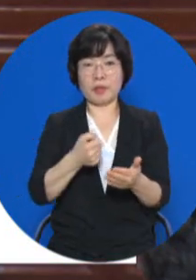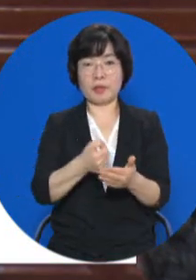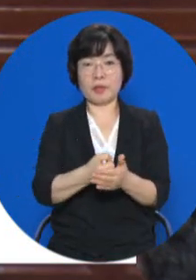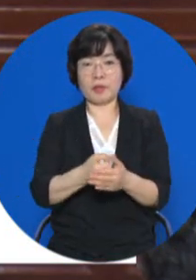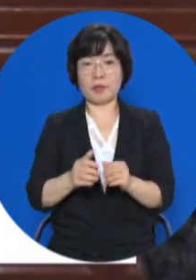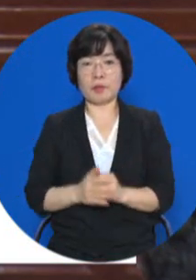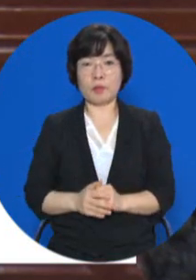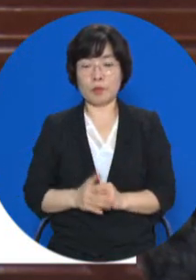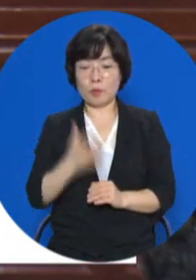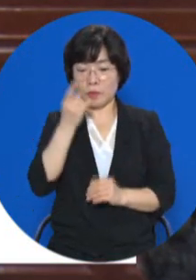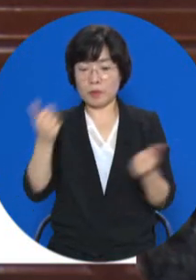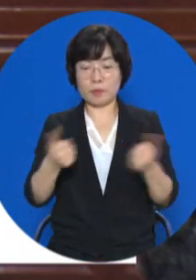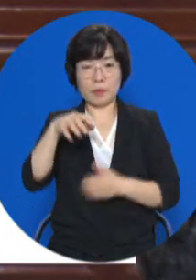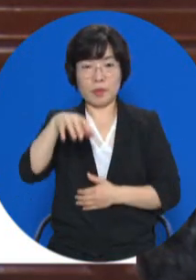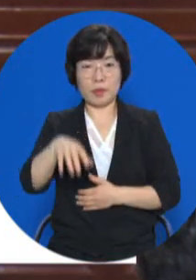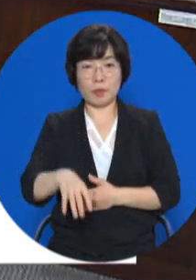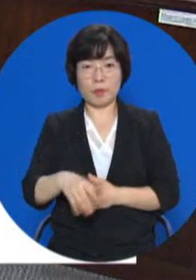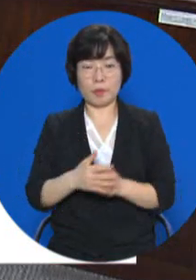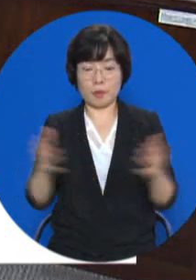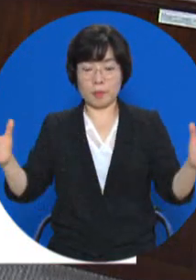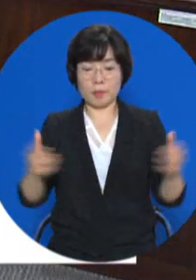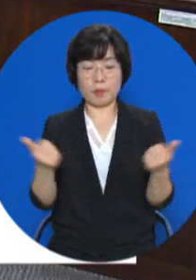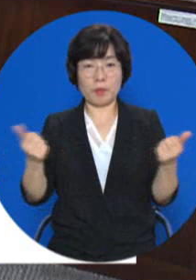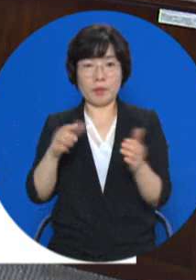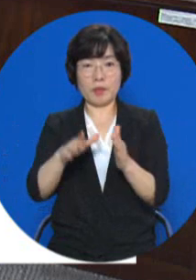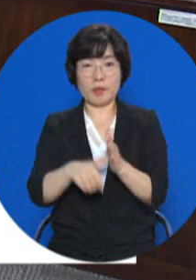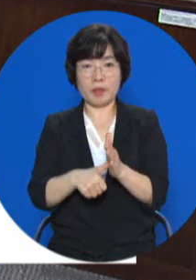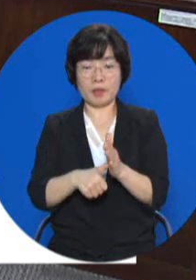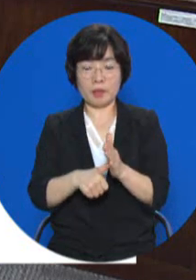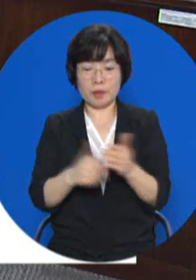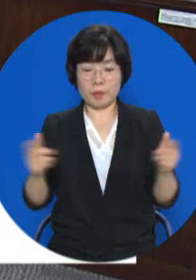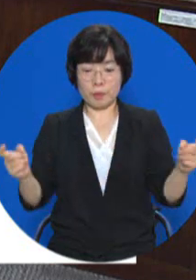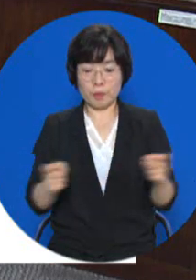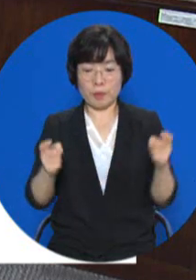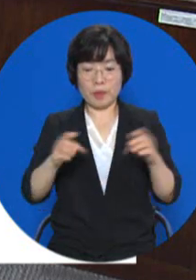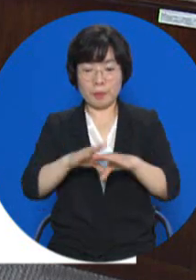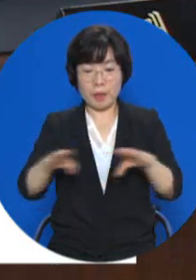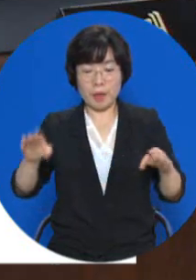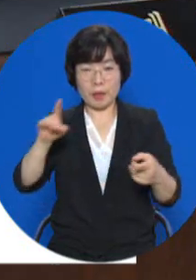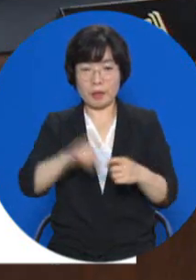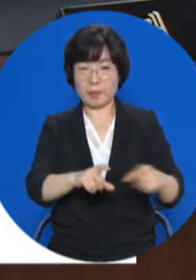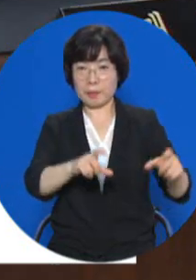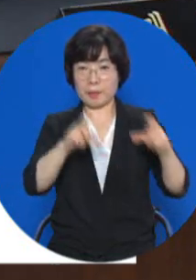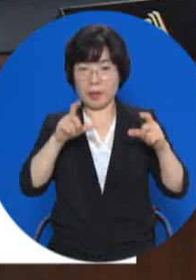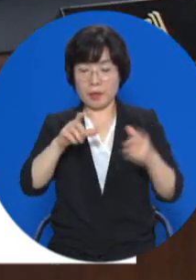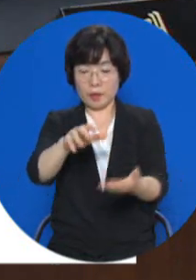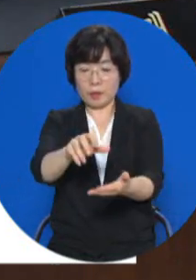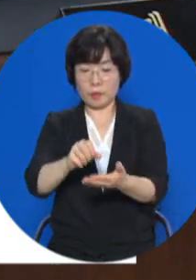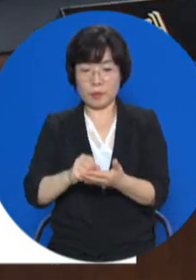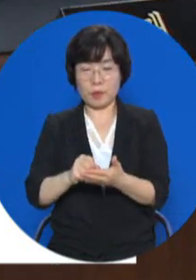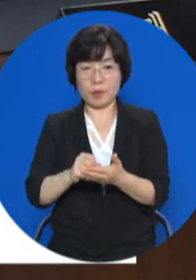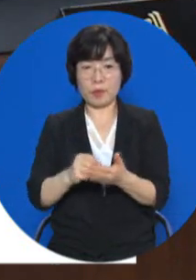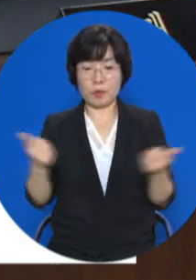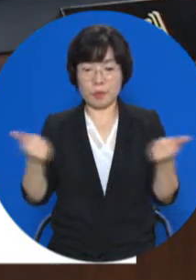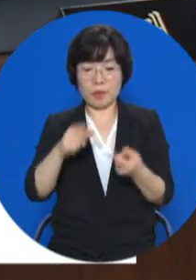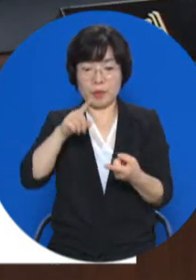따르면 순천시 의회가 오늘 본회의에서 해당 중재 사건에 대한 화해 권고 수용 동의안을 가결함에